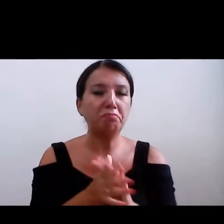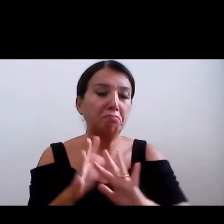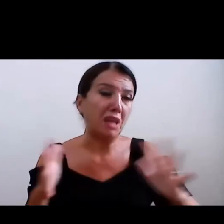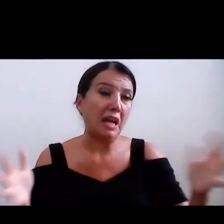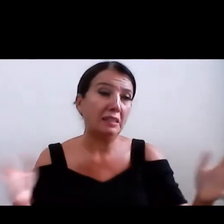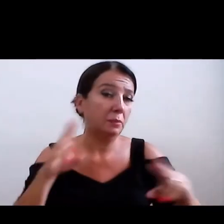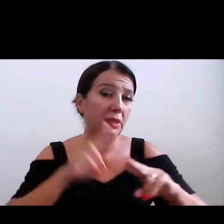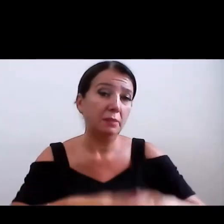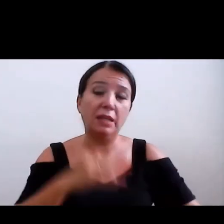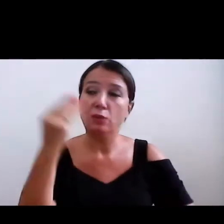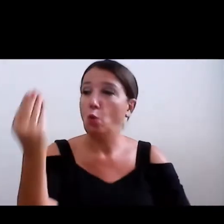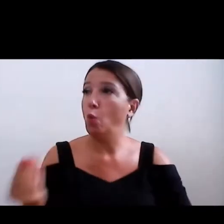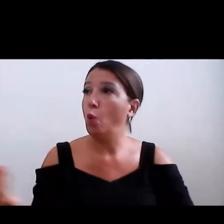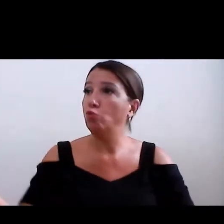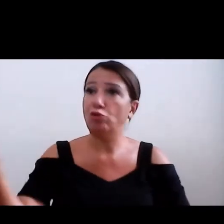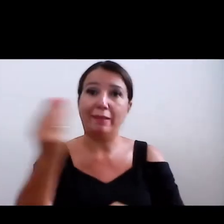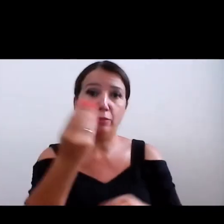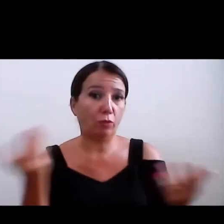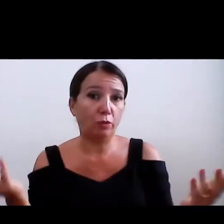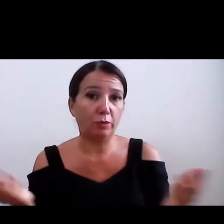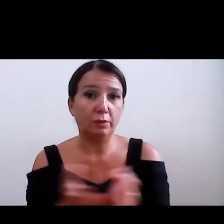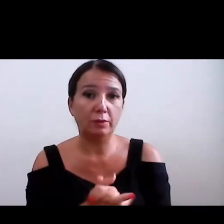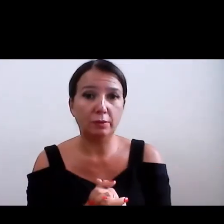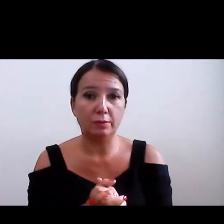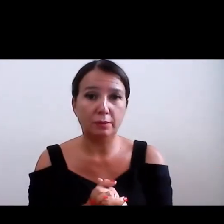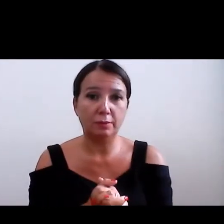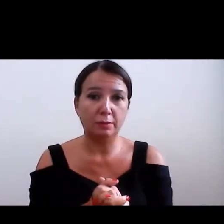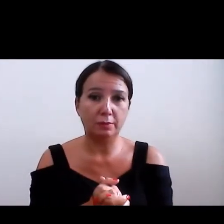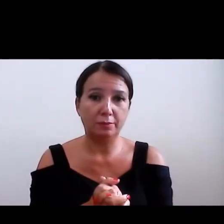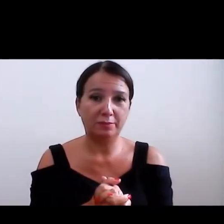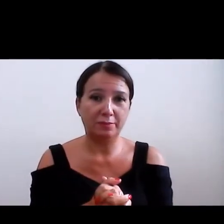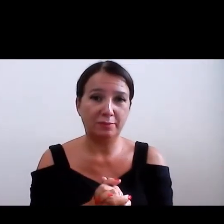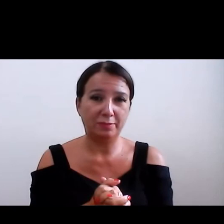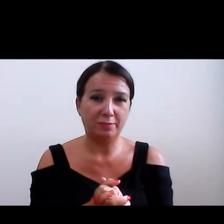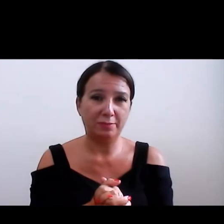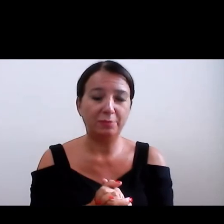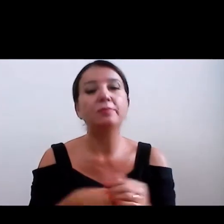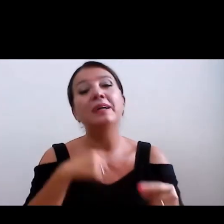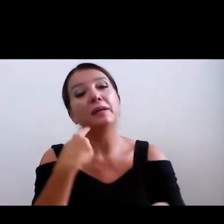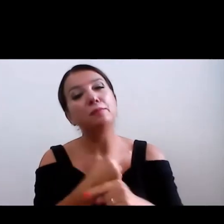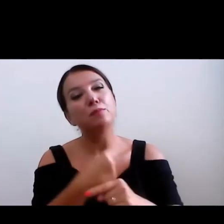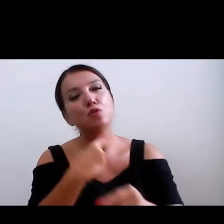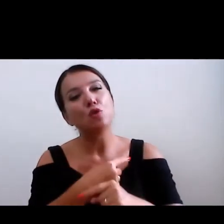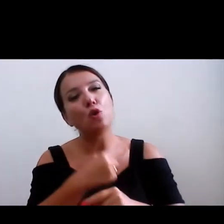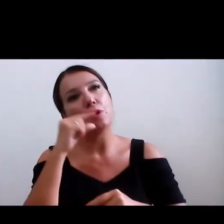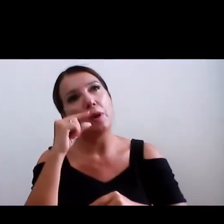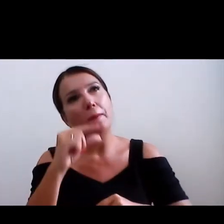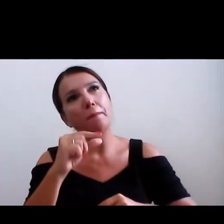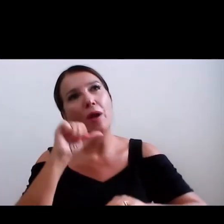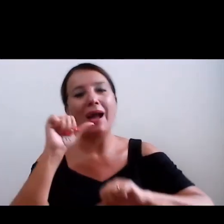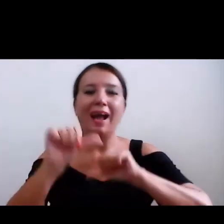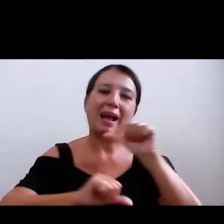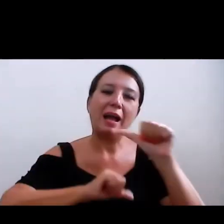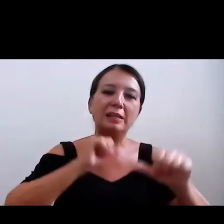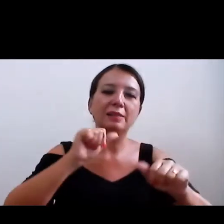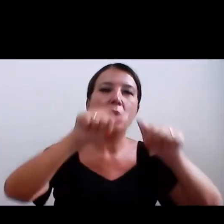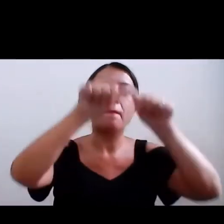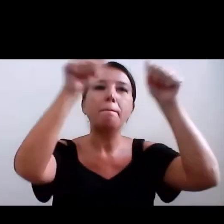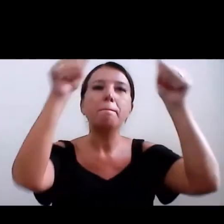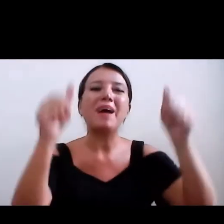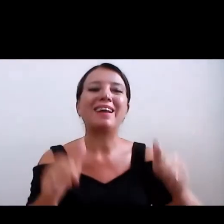rimane un oggetto. E quindi bisogna un po', secondo me, cambiare il paradigma